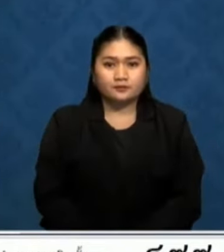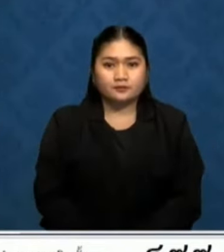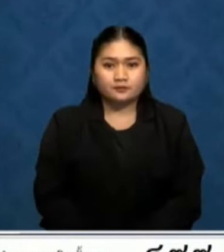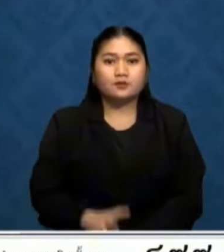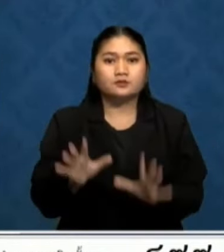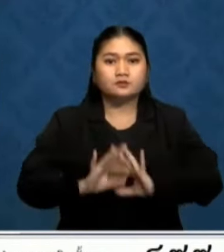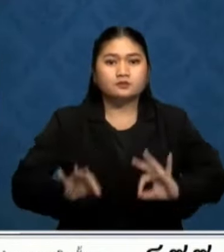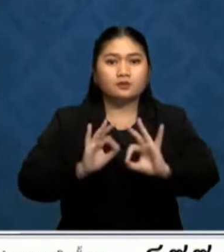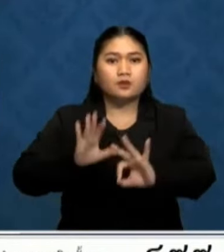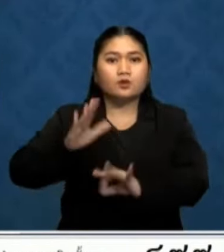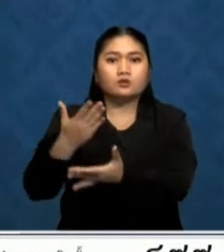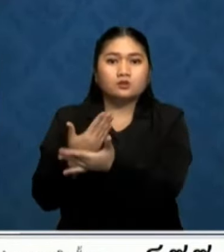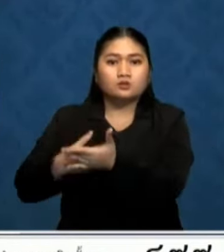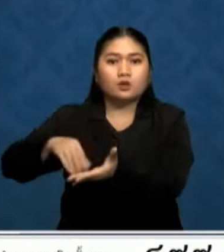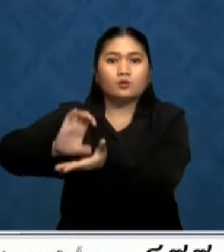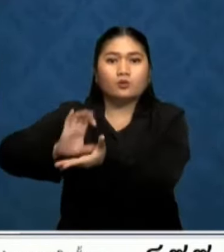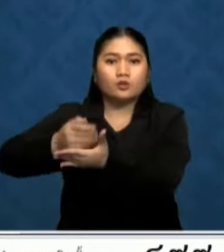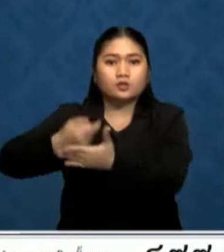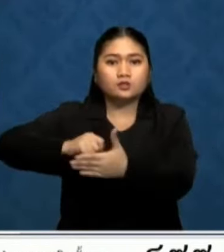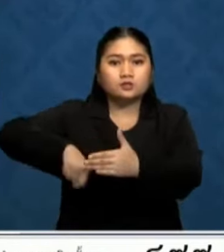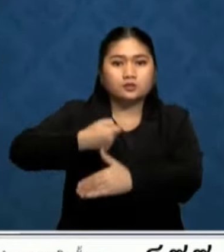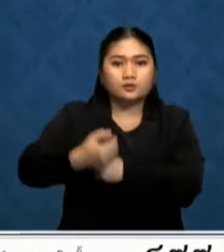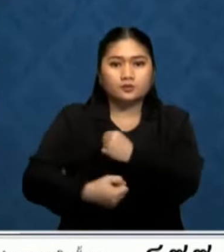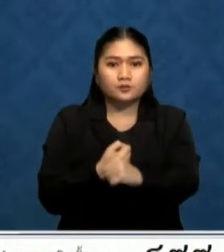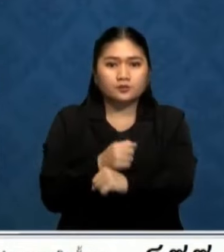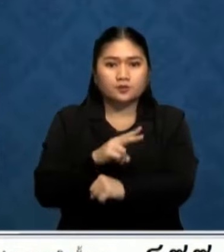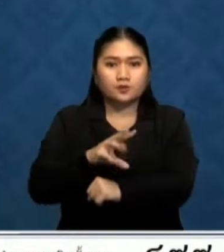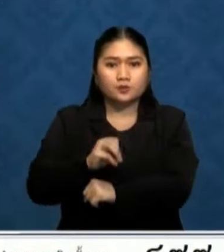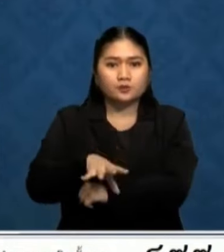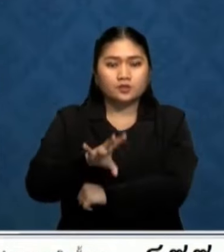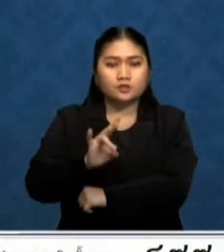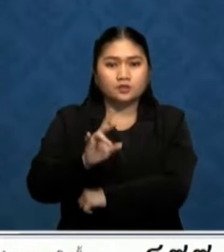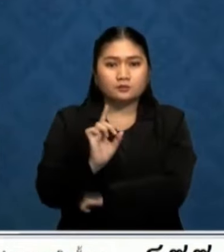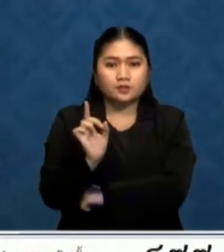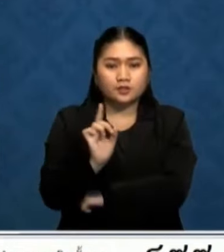สารสำคญของกประมาณรายจายเพิ่มเติมประจำปีพอสอ 2,567